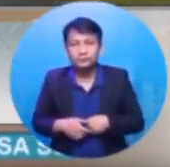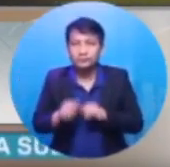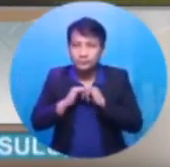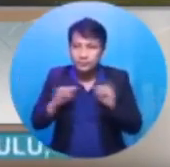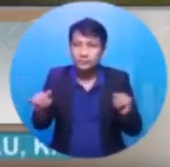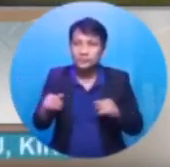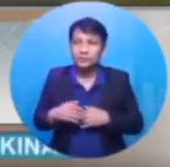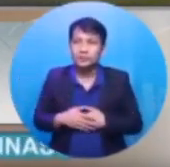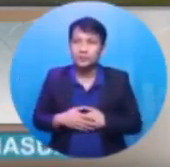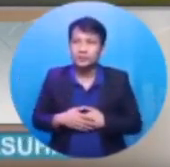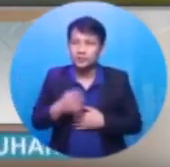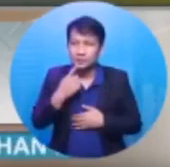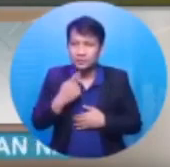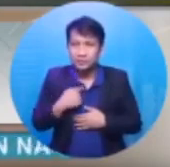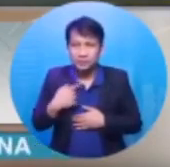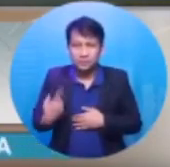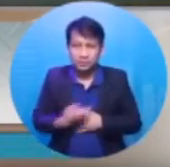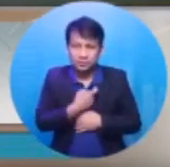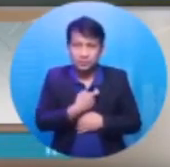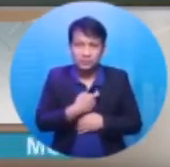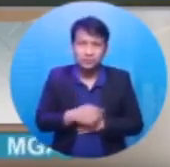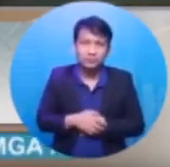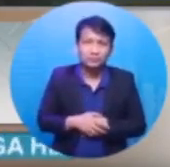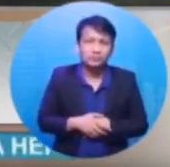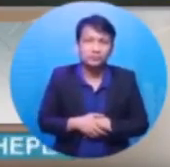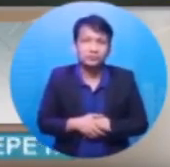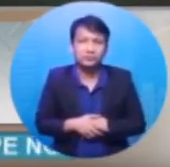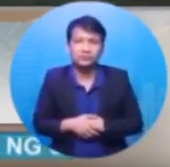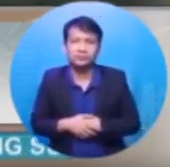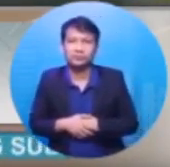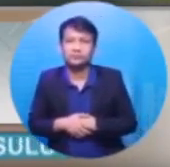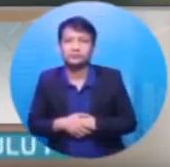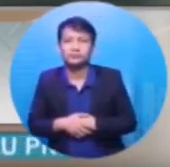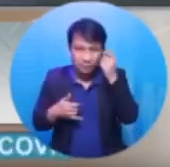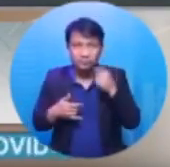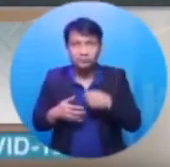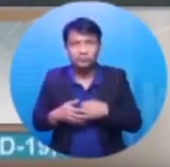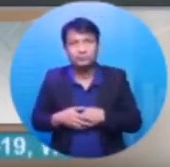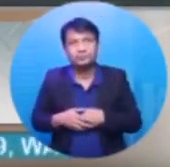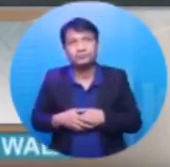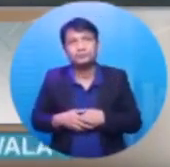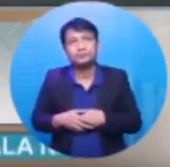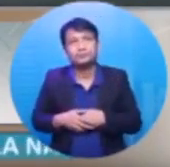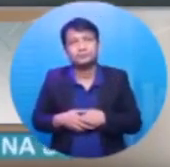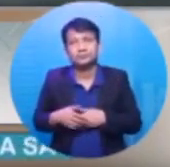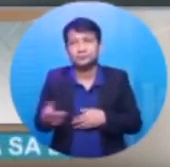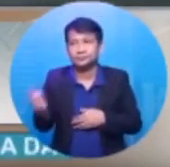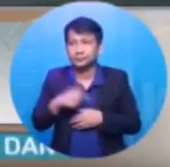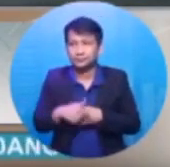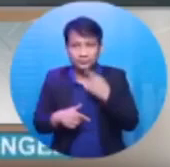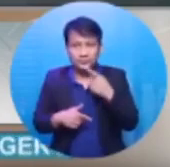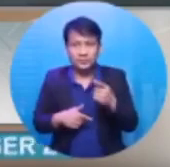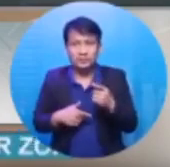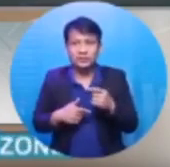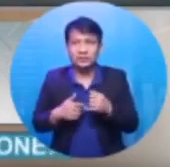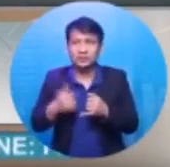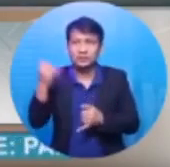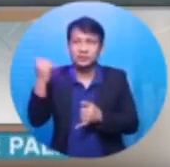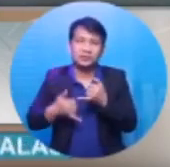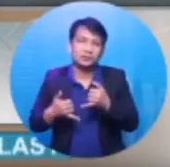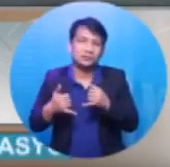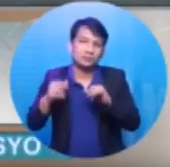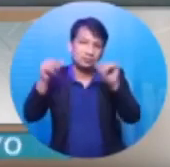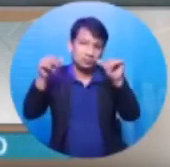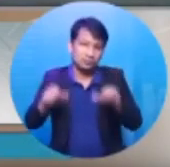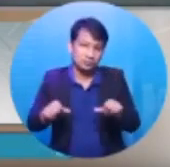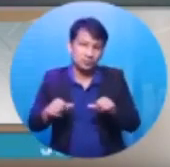yung batok ko yung masakit po, halos nalamog kakasuntok niya. Yung video po na yun, huling post nila po